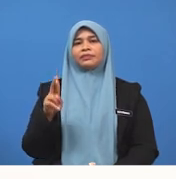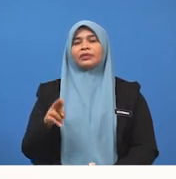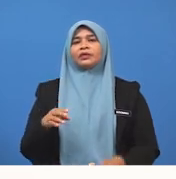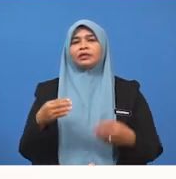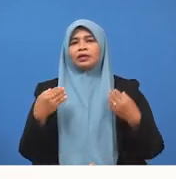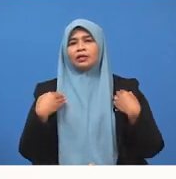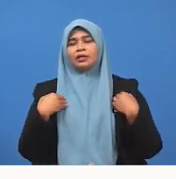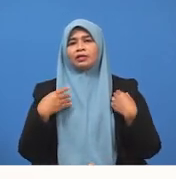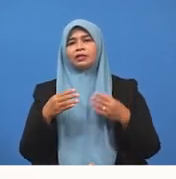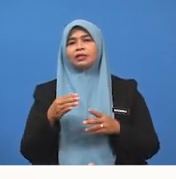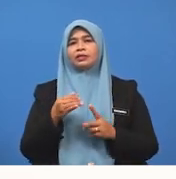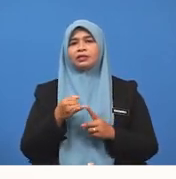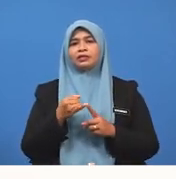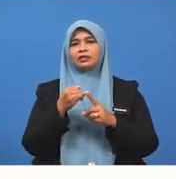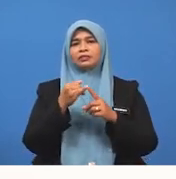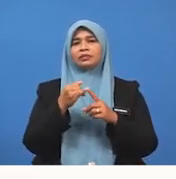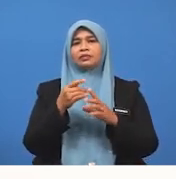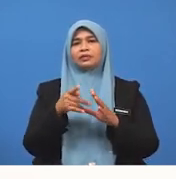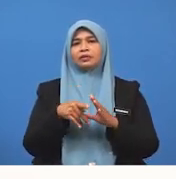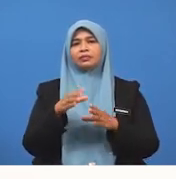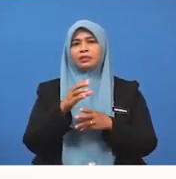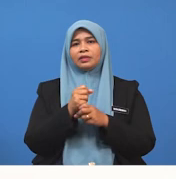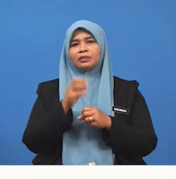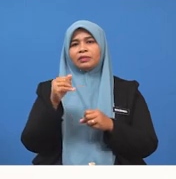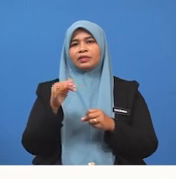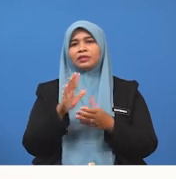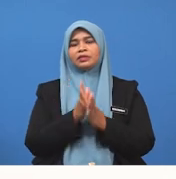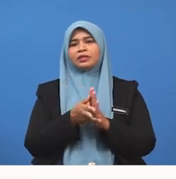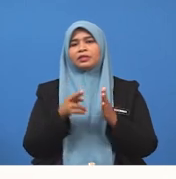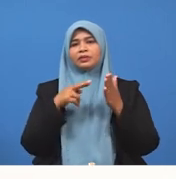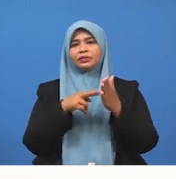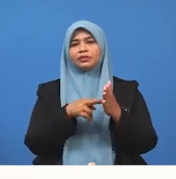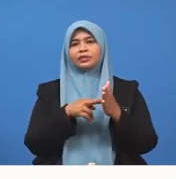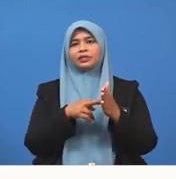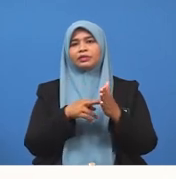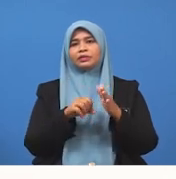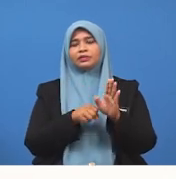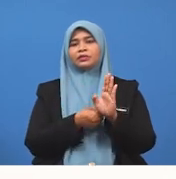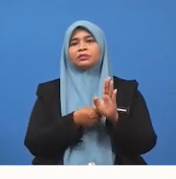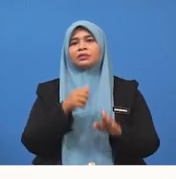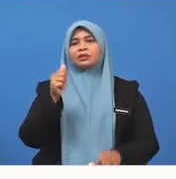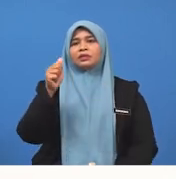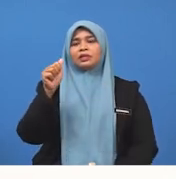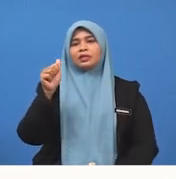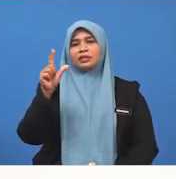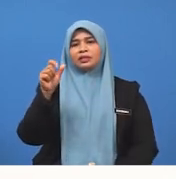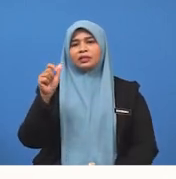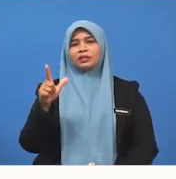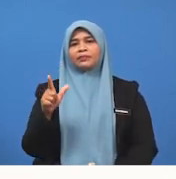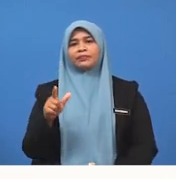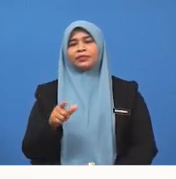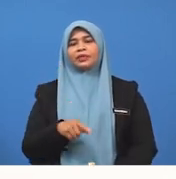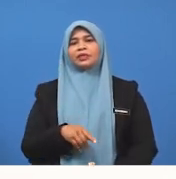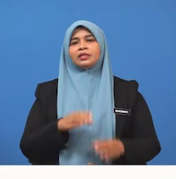menjadi rujukan dinyatakan sumber asalnya semua hadits Rasulullah Shallallahu alaihi wasallam